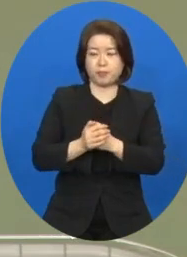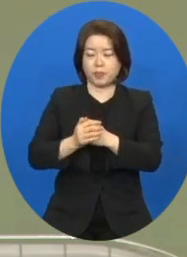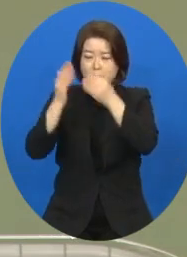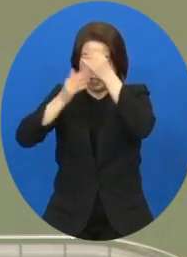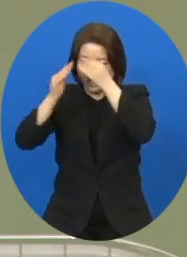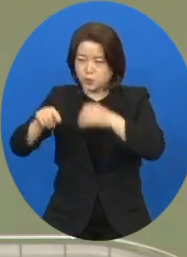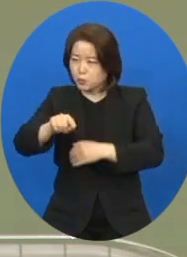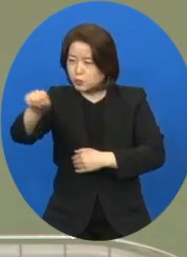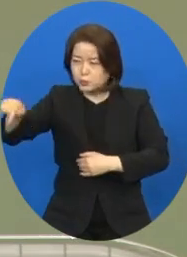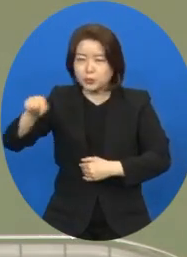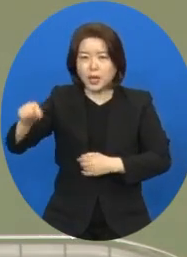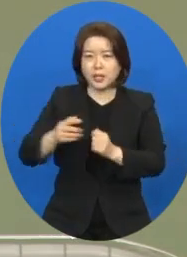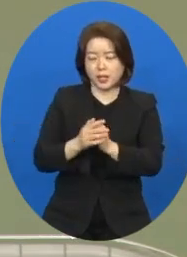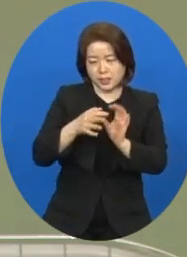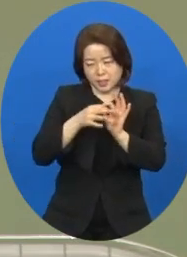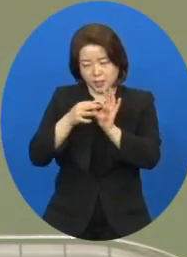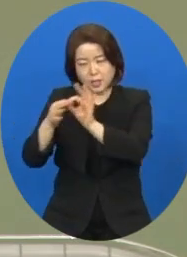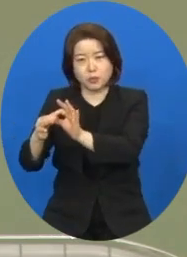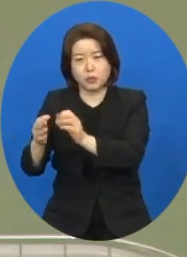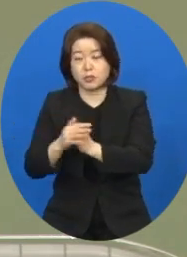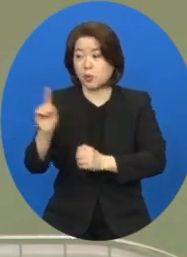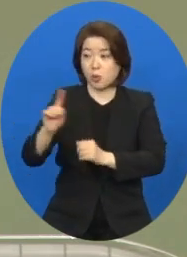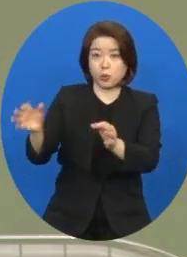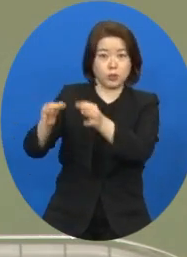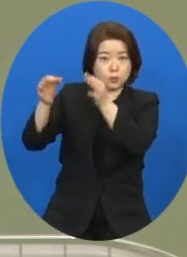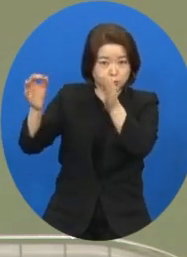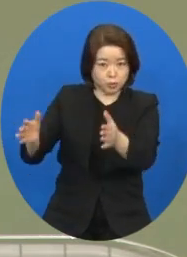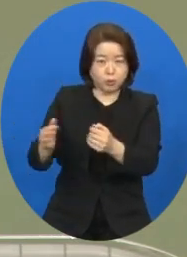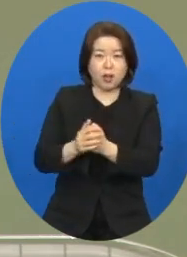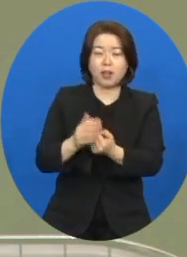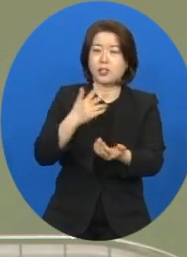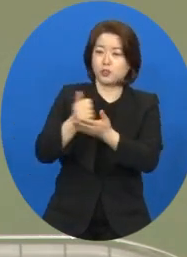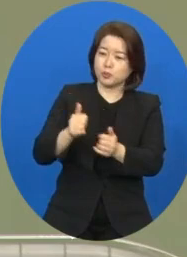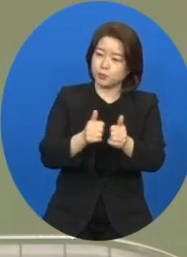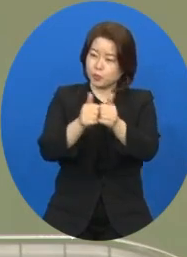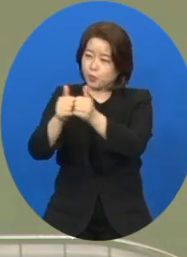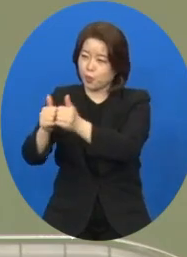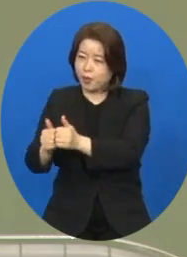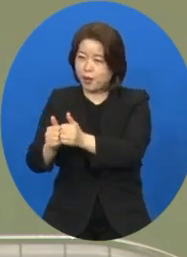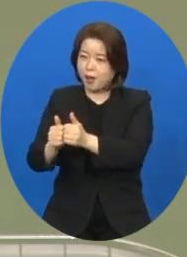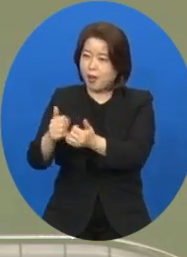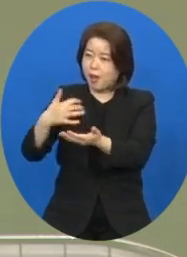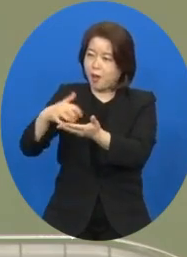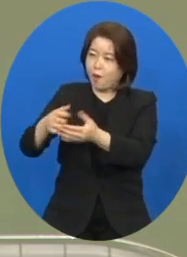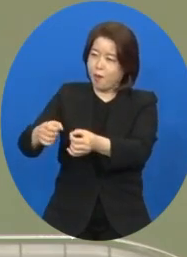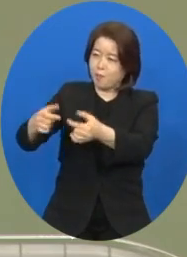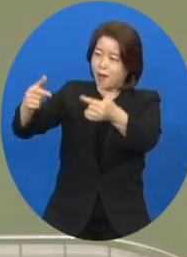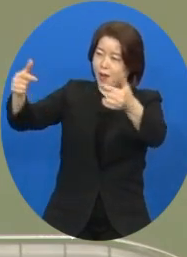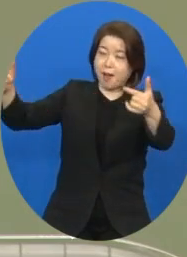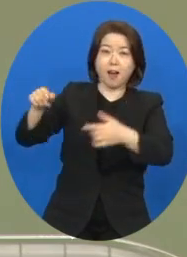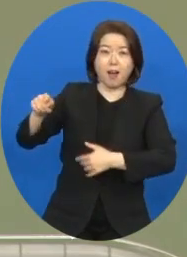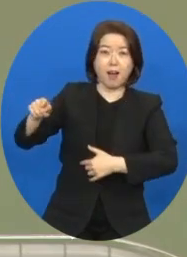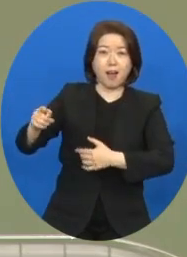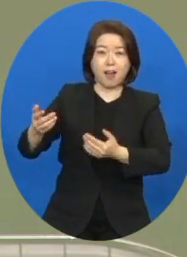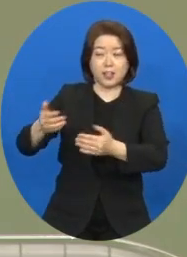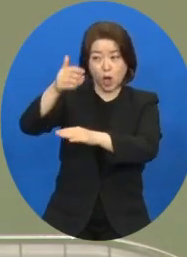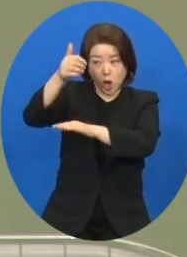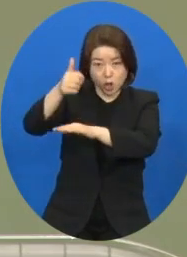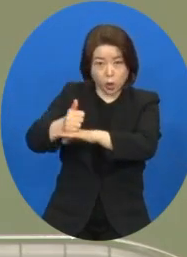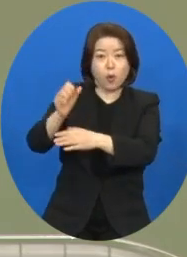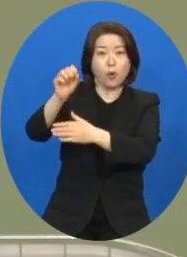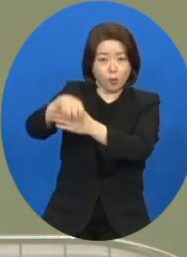안에 지속되어서 어느 순간에 주님과 동행하는 성도들이 많이 생기게 되는 이런